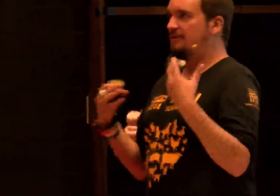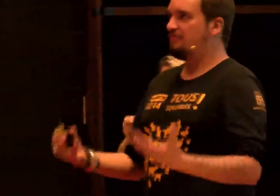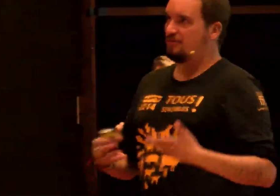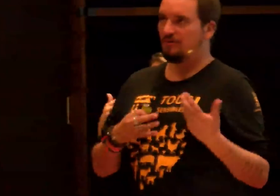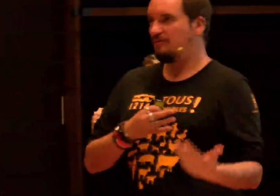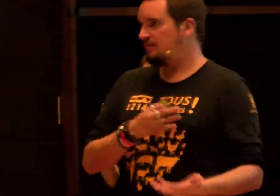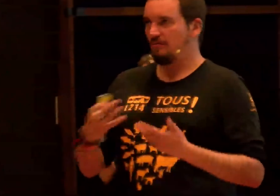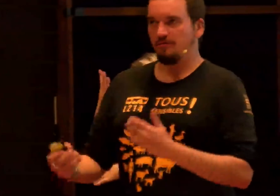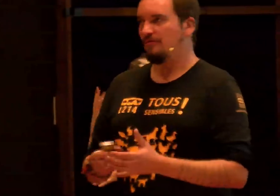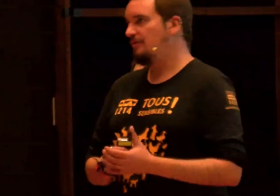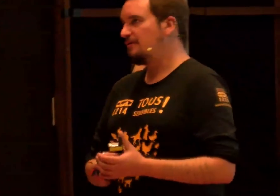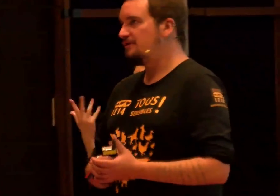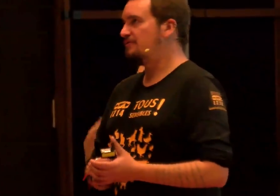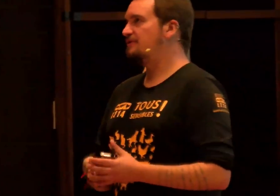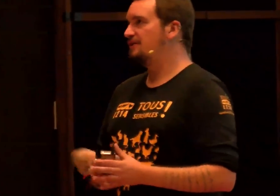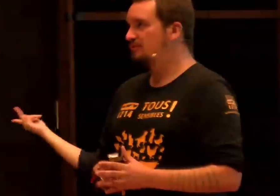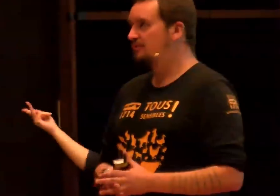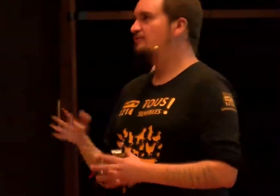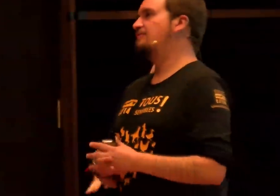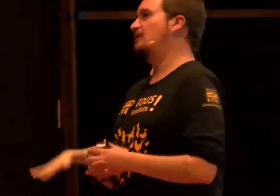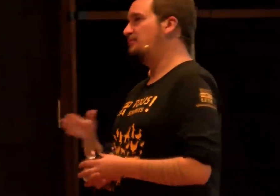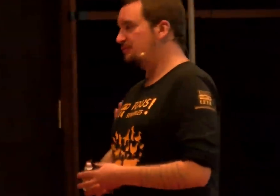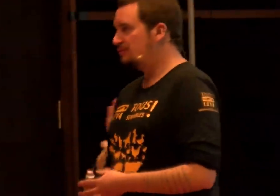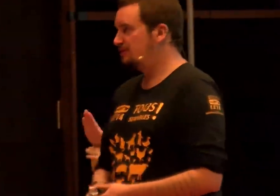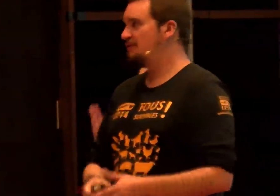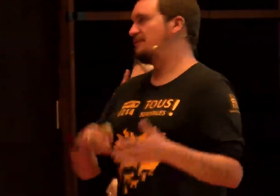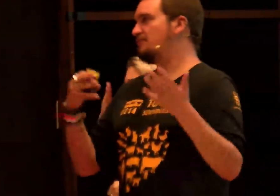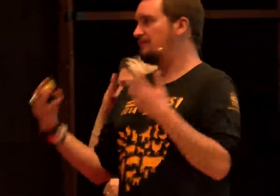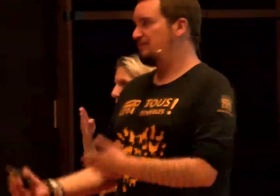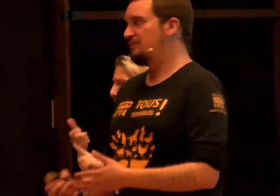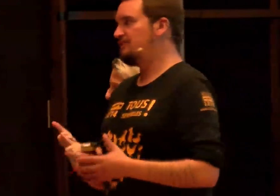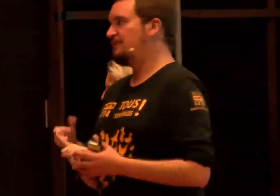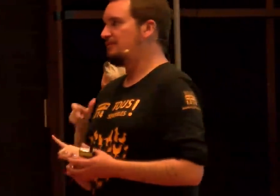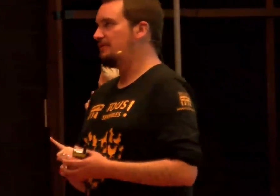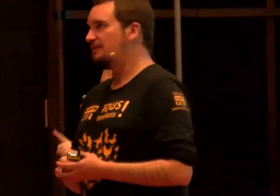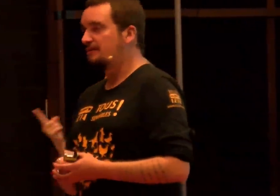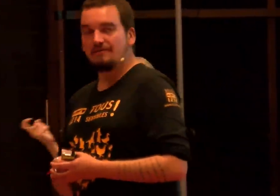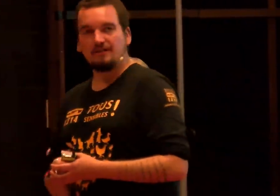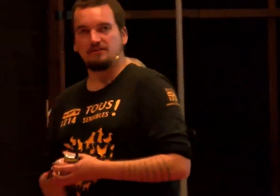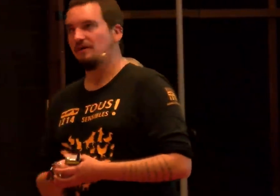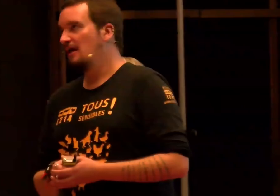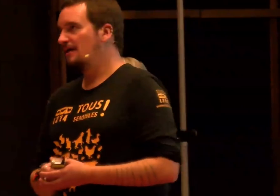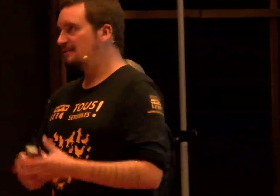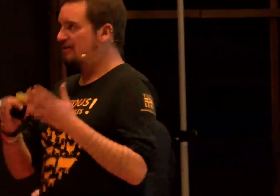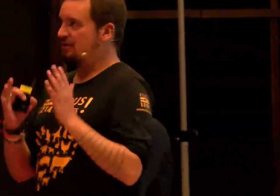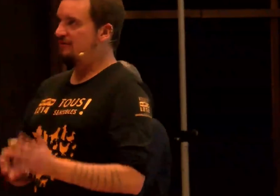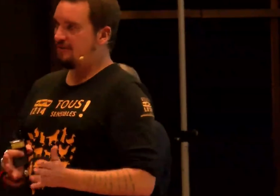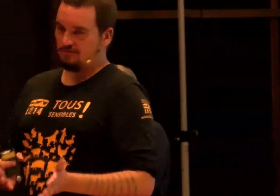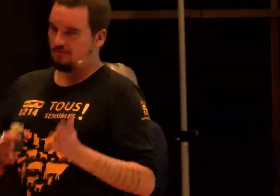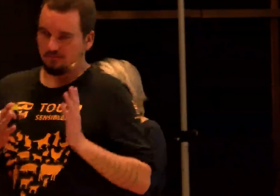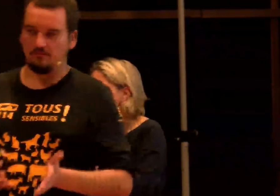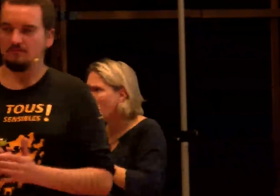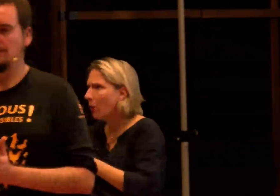public, qui montre qui sont les animaux, qui parle un peu d'éthologie, qui montre un petit peu ce qui se passe dans les élevages et les abattoirs,